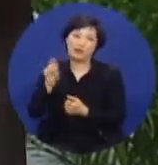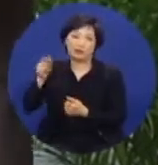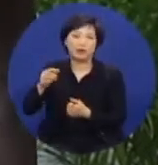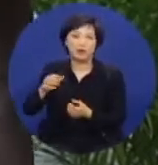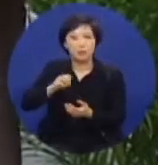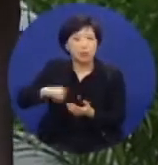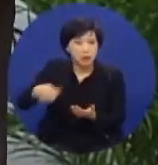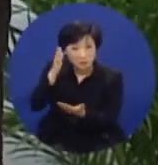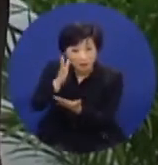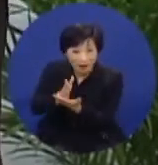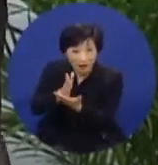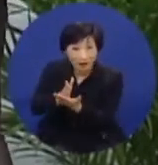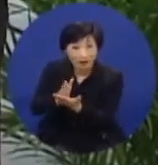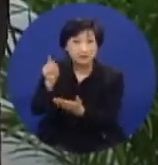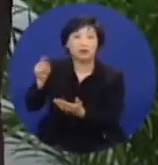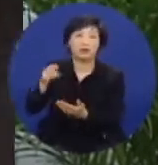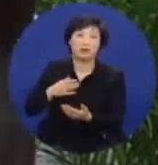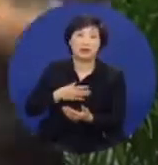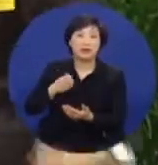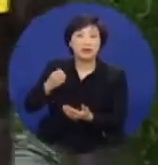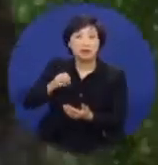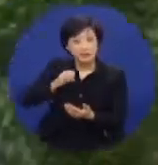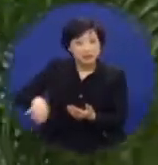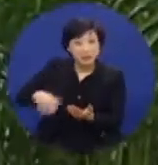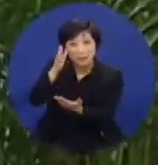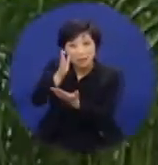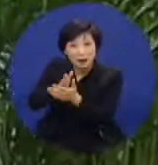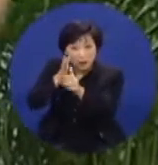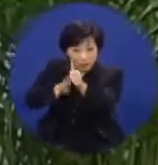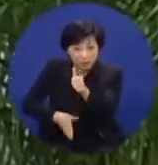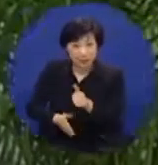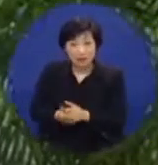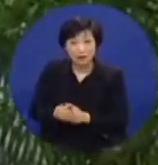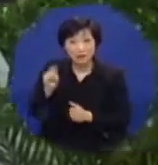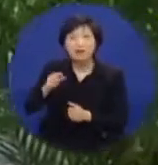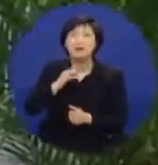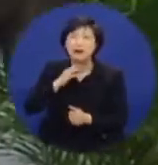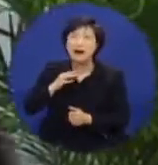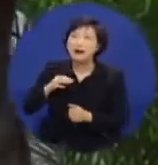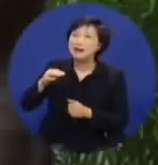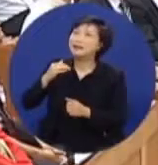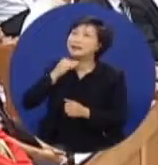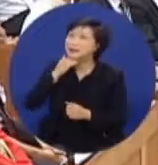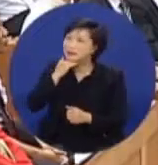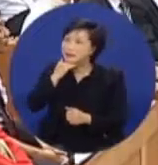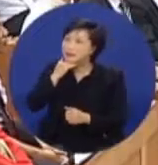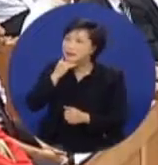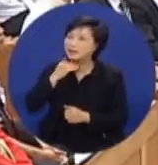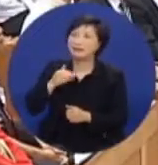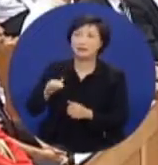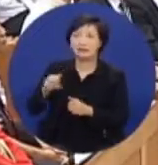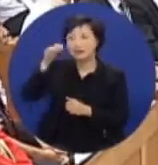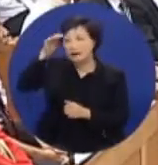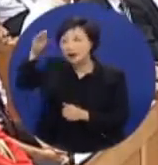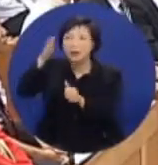놓치지 마라 이거 잊어버리지 마라 얘가 막 바다 바다 아